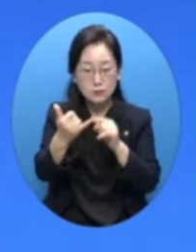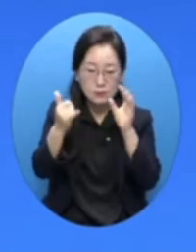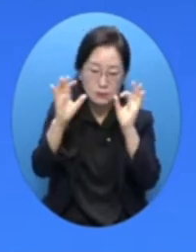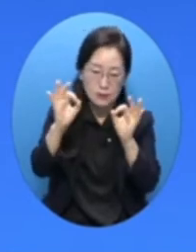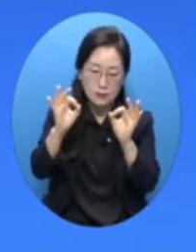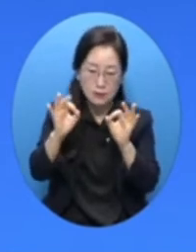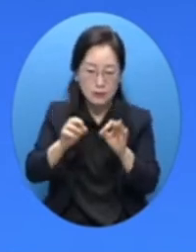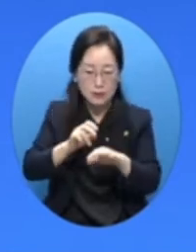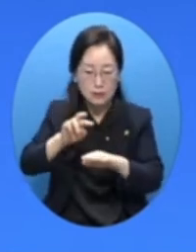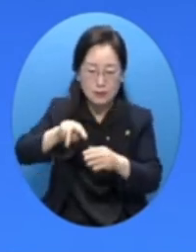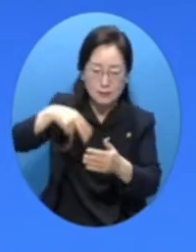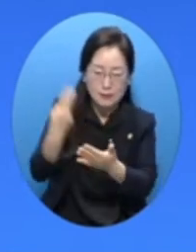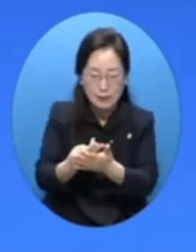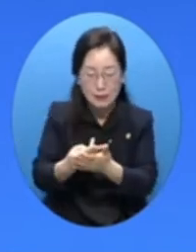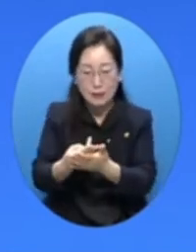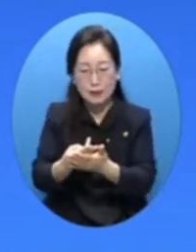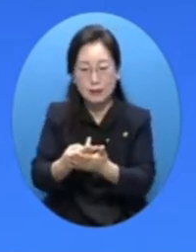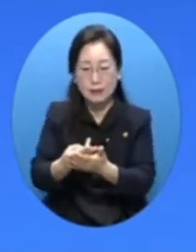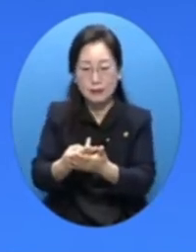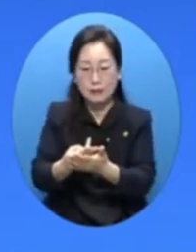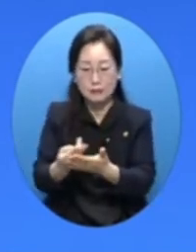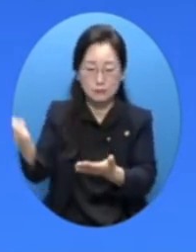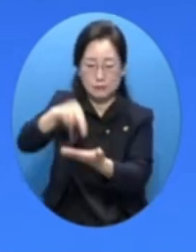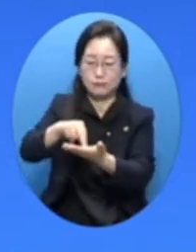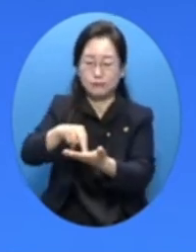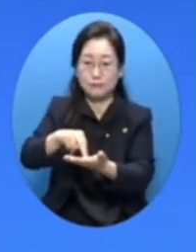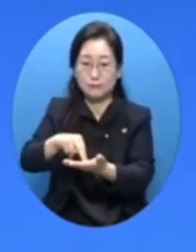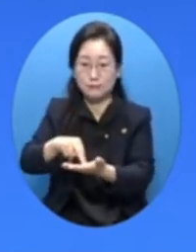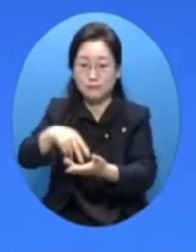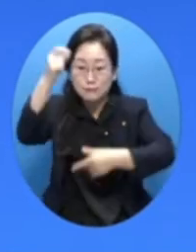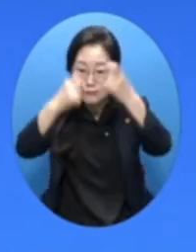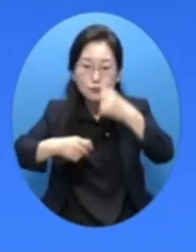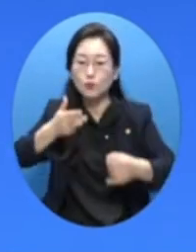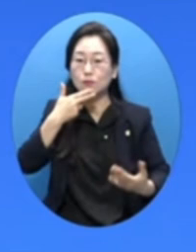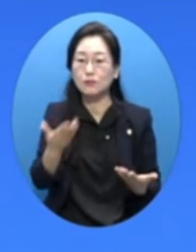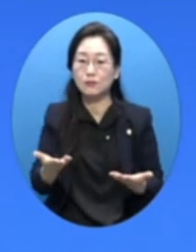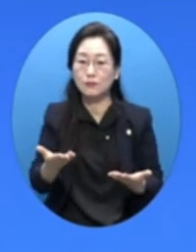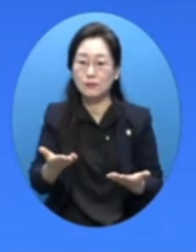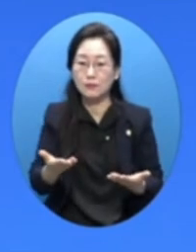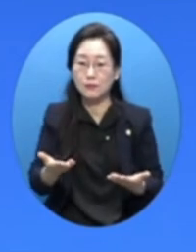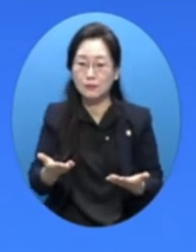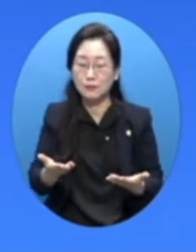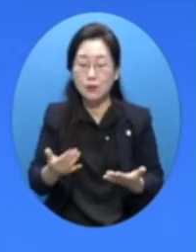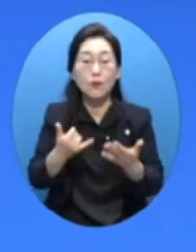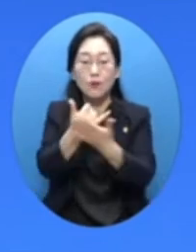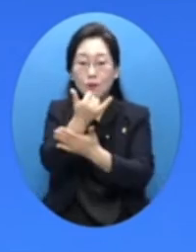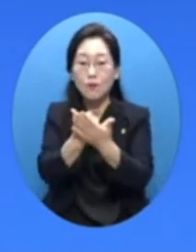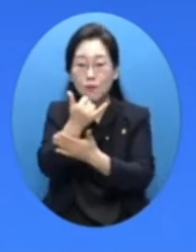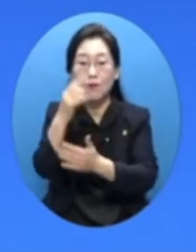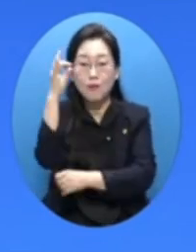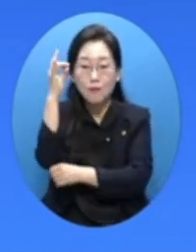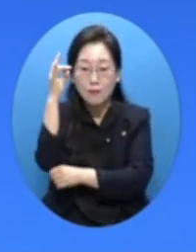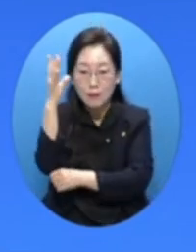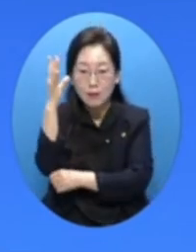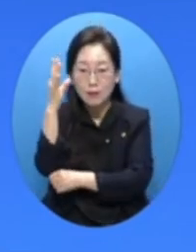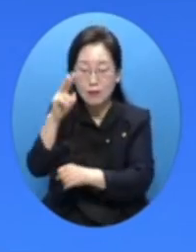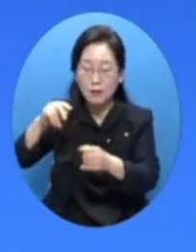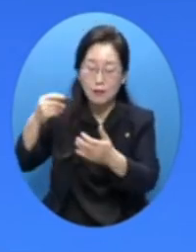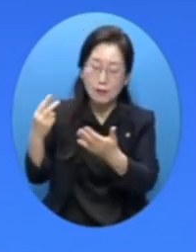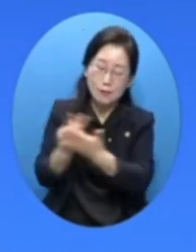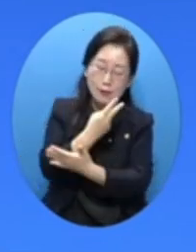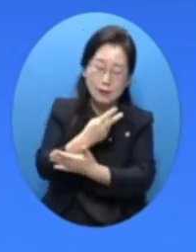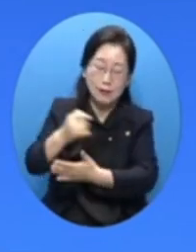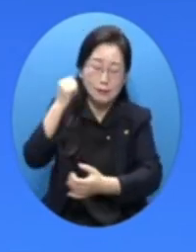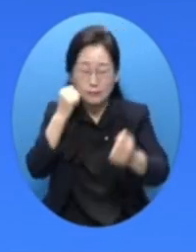넘어져도 그냥 벌떡 일어나지 울질 않는다는 것입니다. 그 아들은 넘어지고